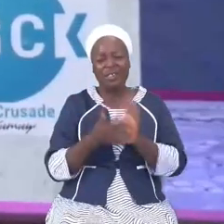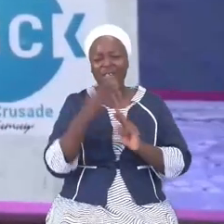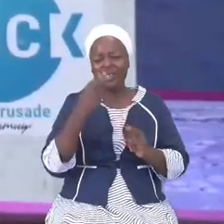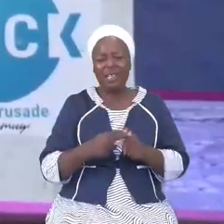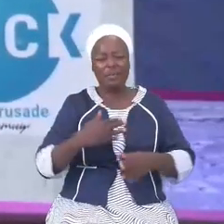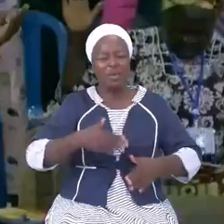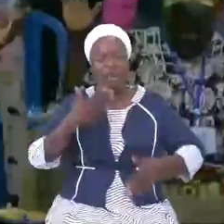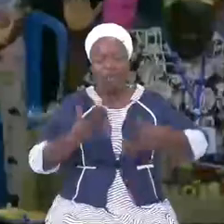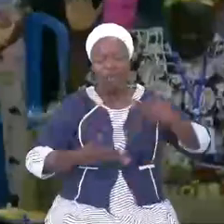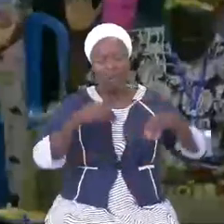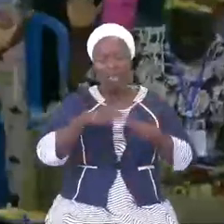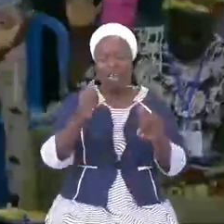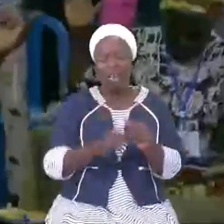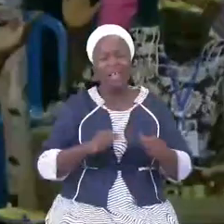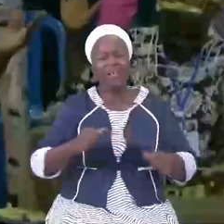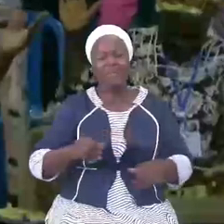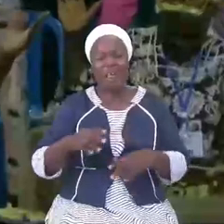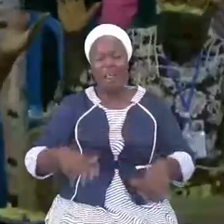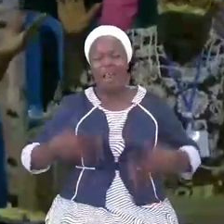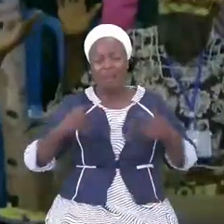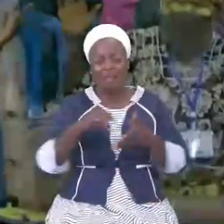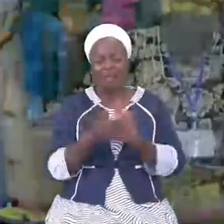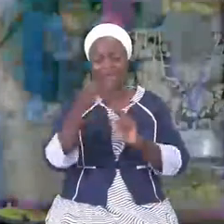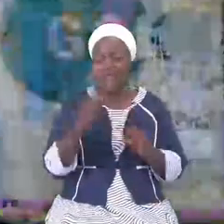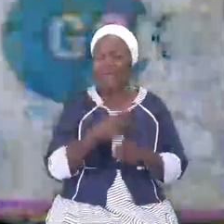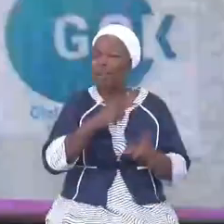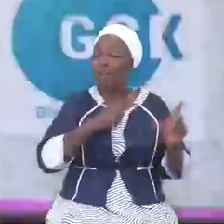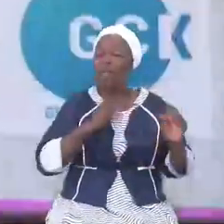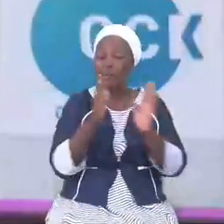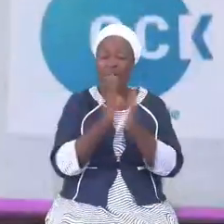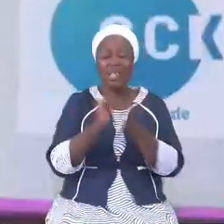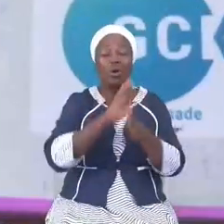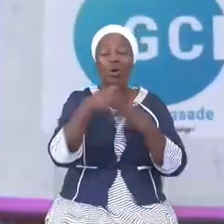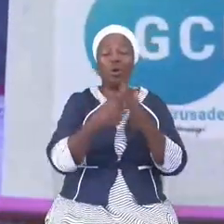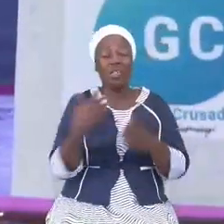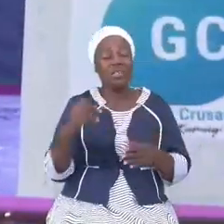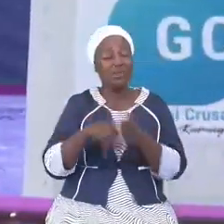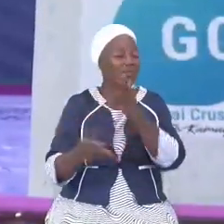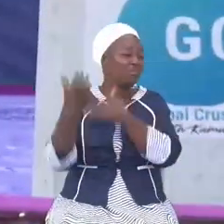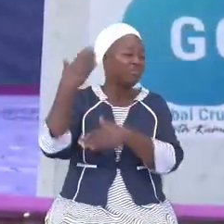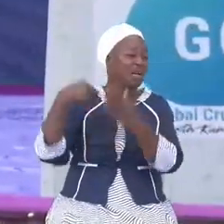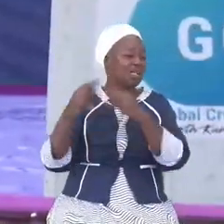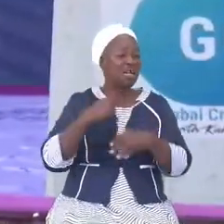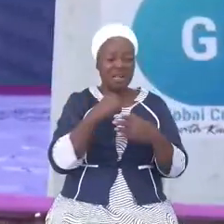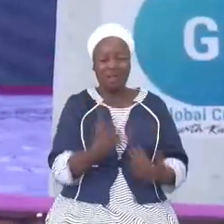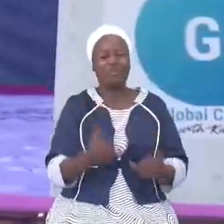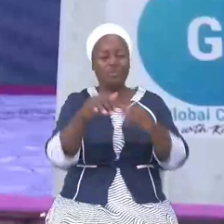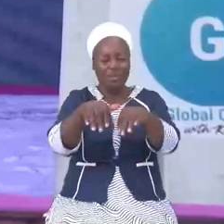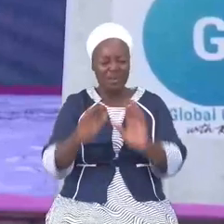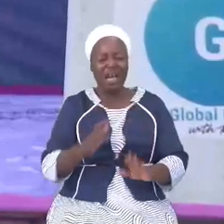vie. Seigneur, je prie que toutes les choses du passé, elles sont ensevelies. Maintenant, ton